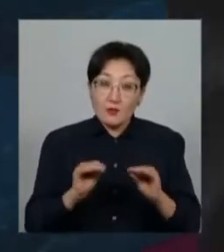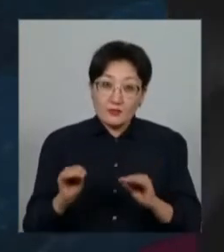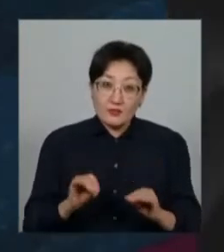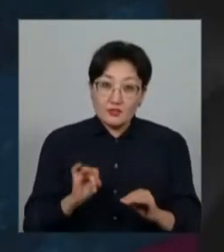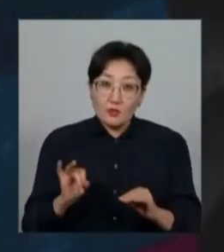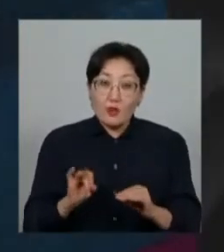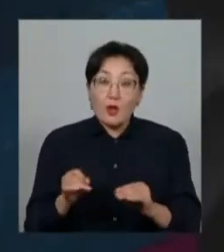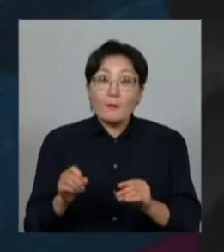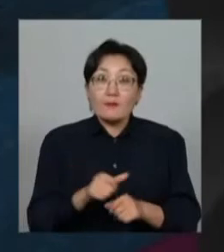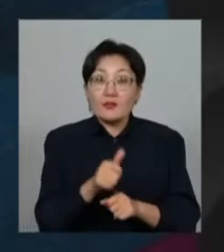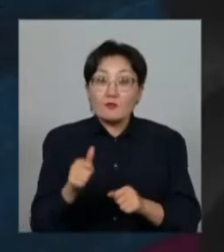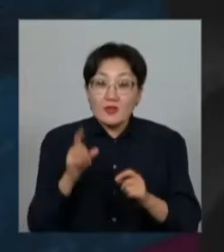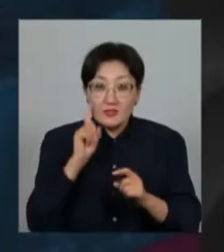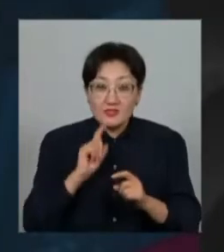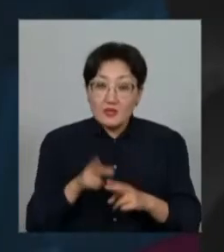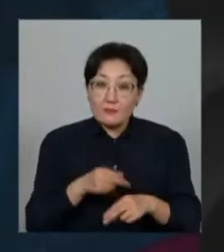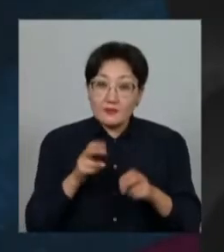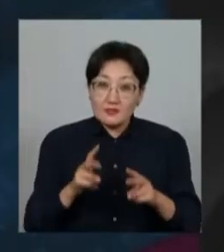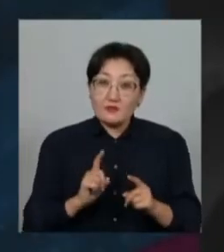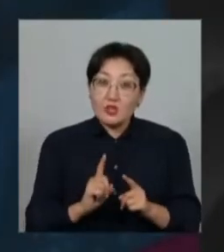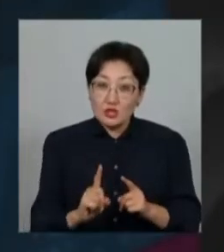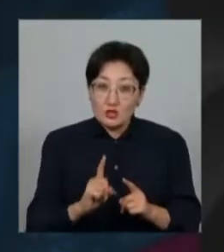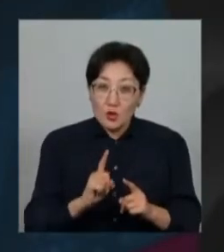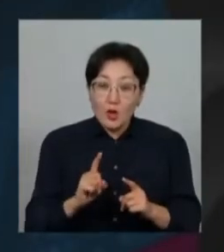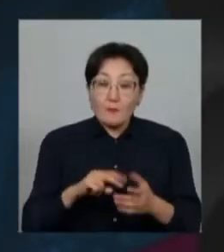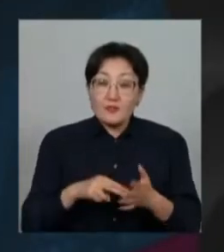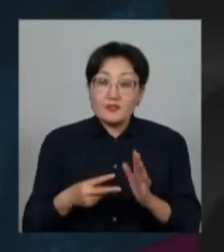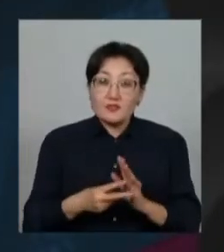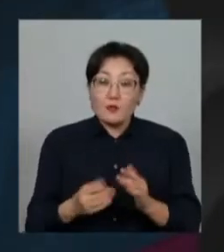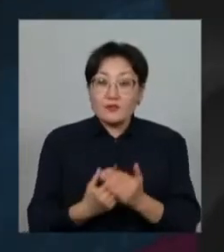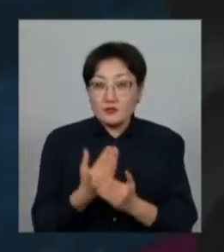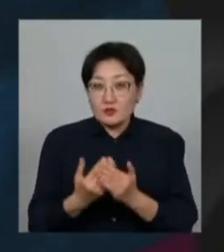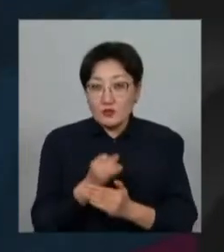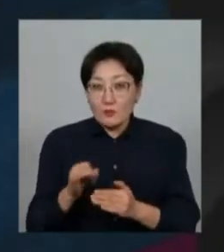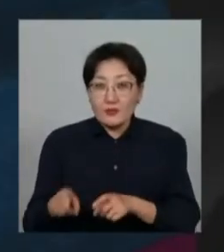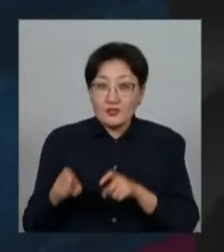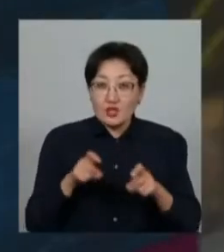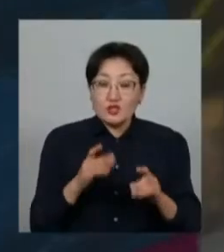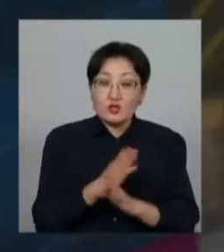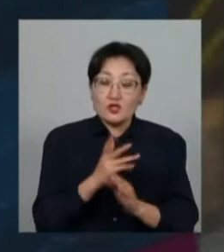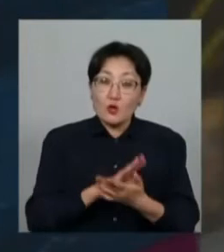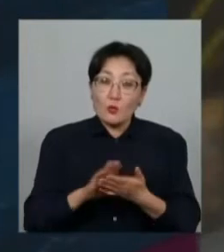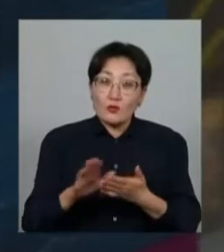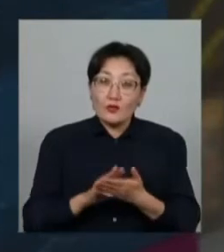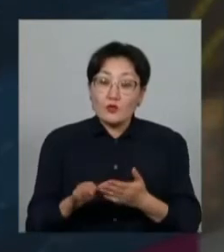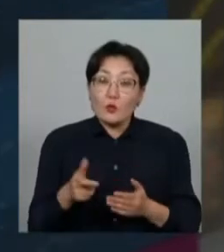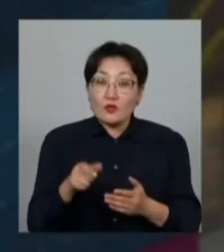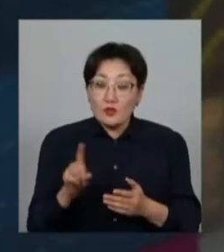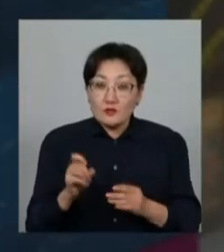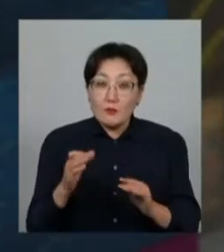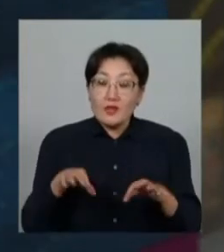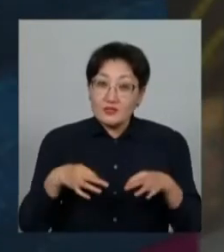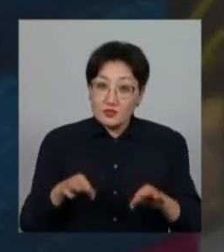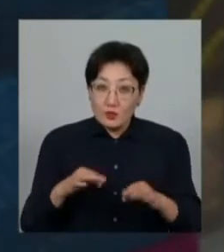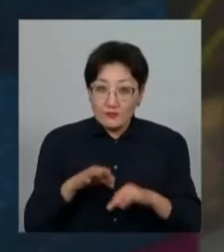и приборами для комфортной и безопасной езды. Планомерное обновление и перевод на экологически чистое топливо транспортных